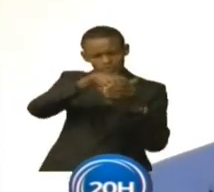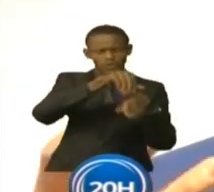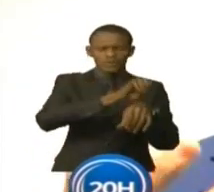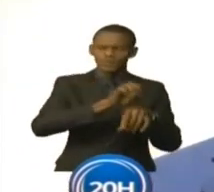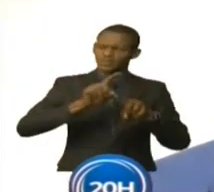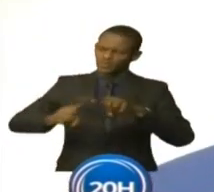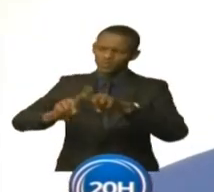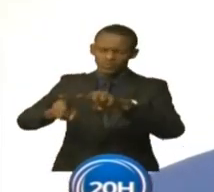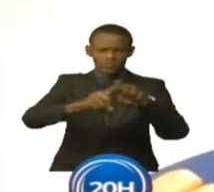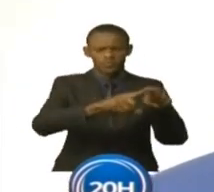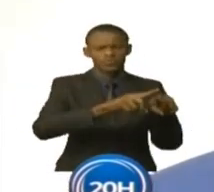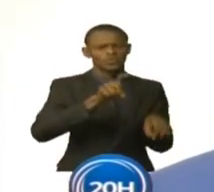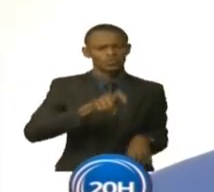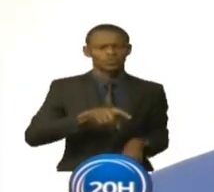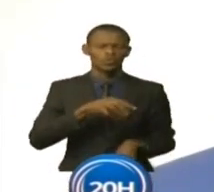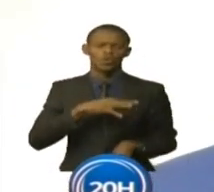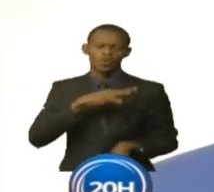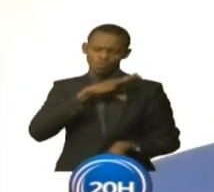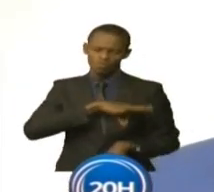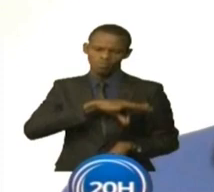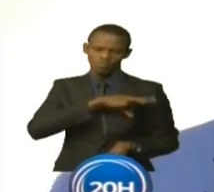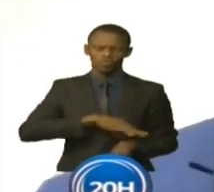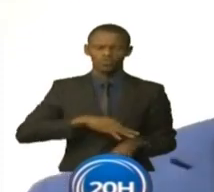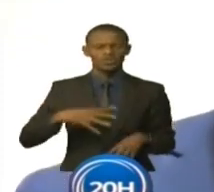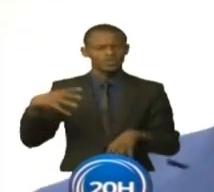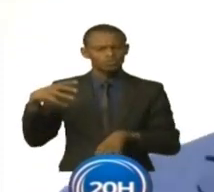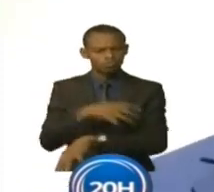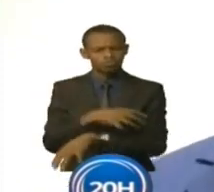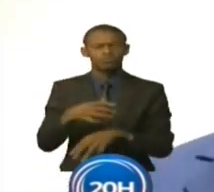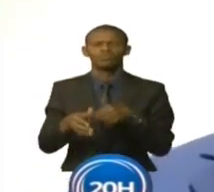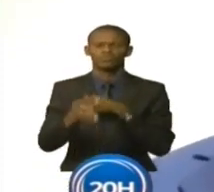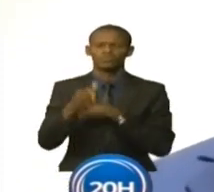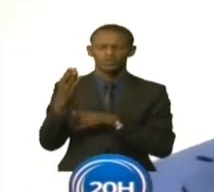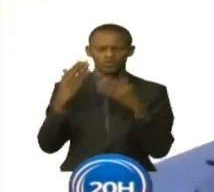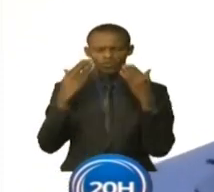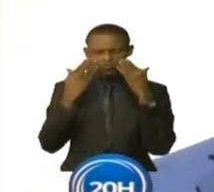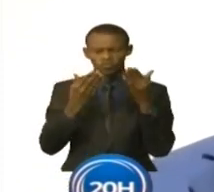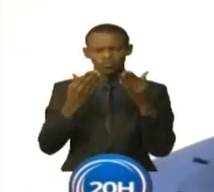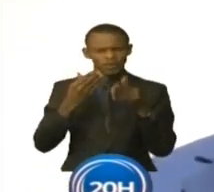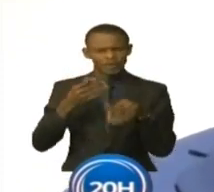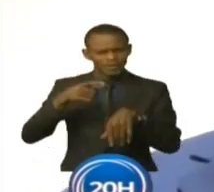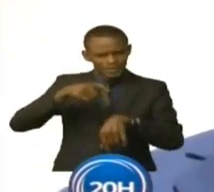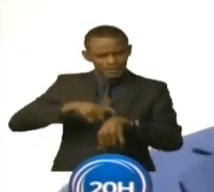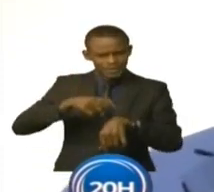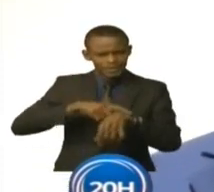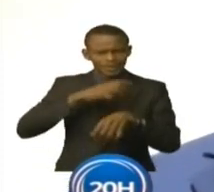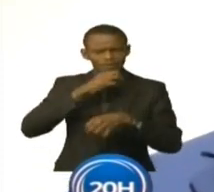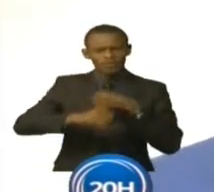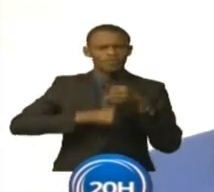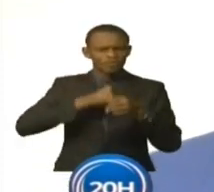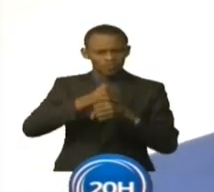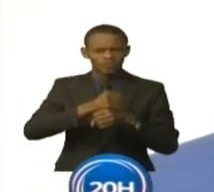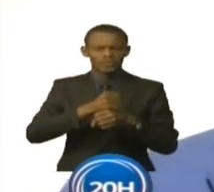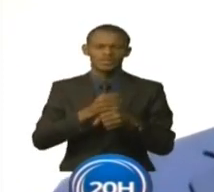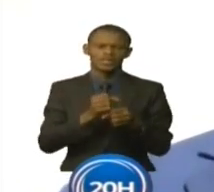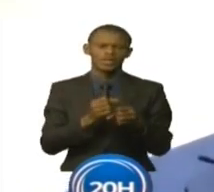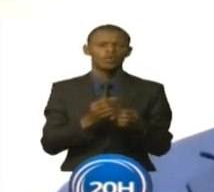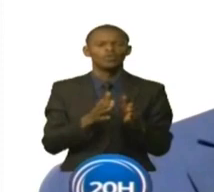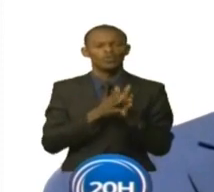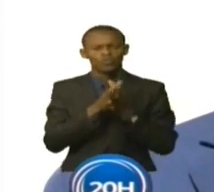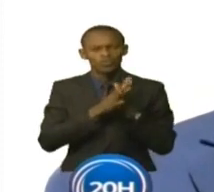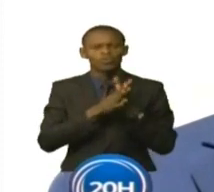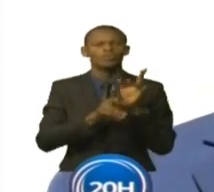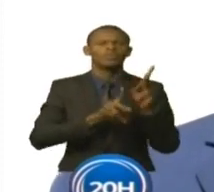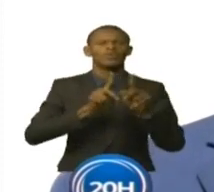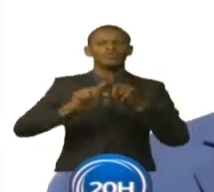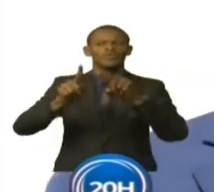passer en feu et avec une notion extraordinaire à ce moment. Et cette semaine, il faut que chacun se prépare parce que